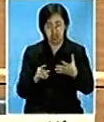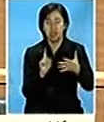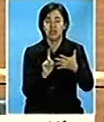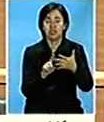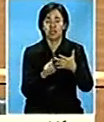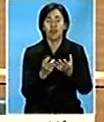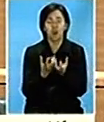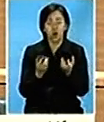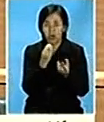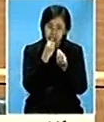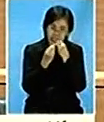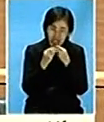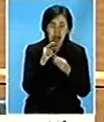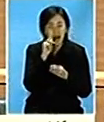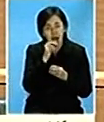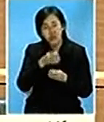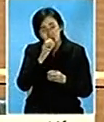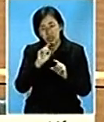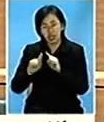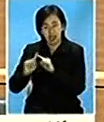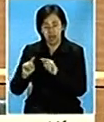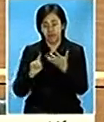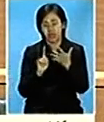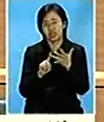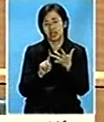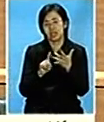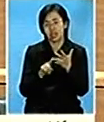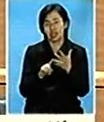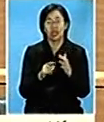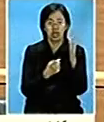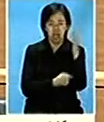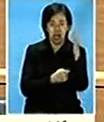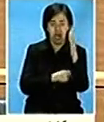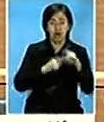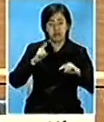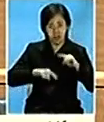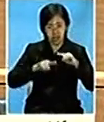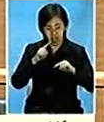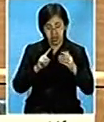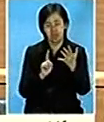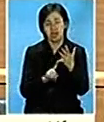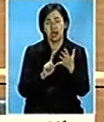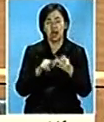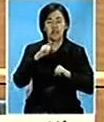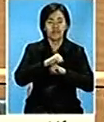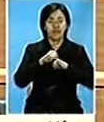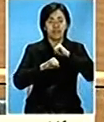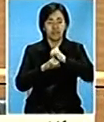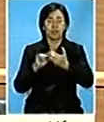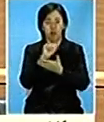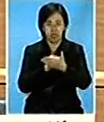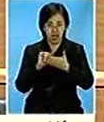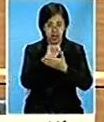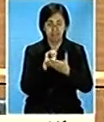3คือผลิตภัณฑ์อาหารและเครื่องดื่มอันดับที่4คือผลิตภัณฑ์ยางและพลาสติกอันดับที่5คือก่อสร้างนะครับทั้ง5